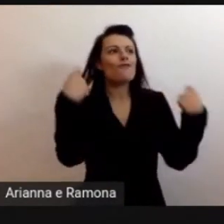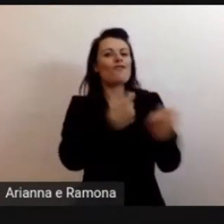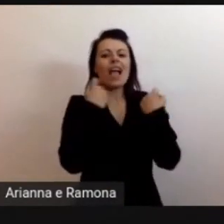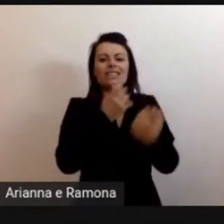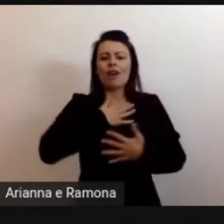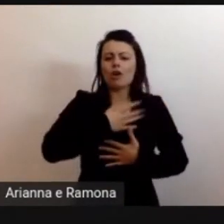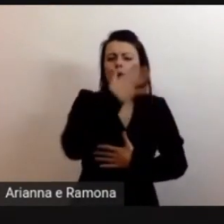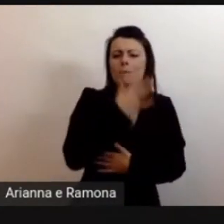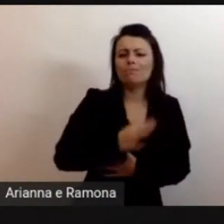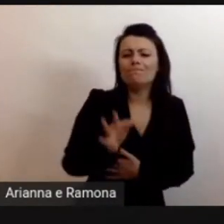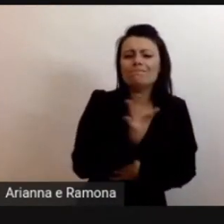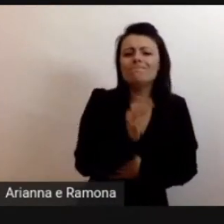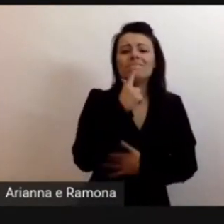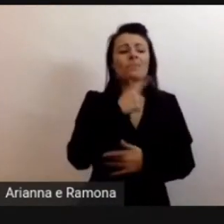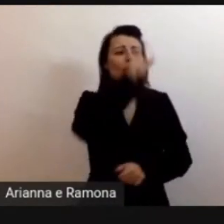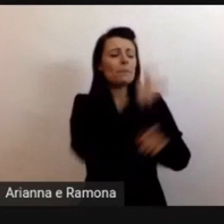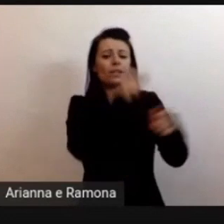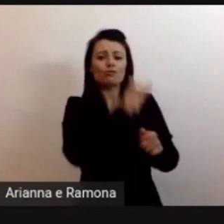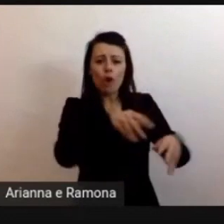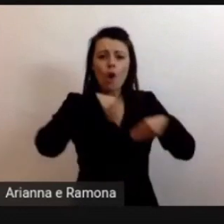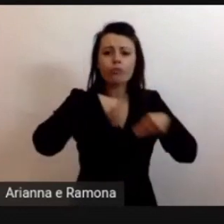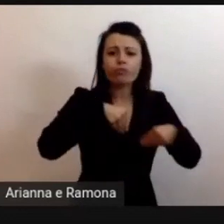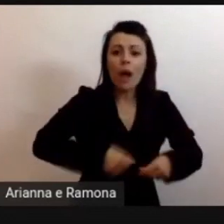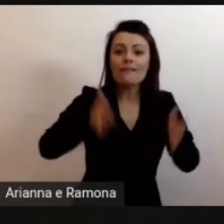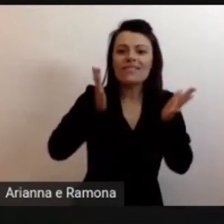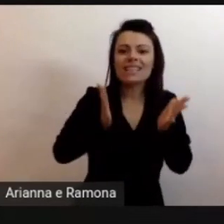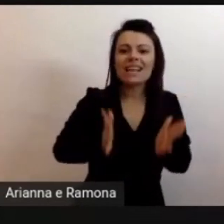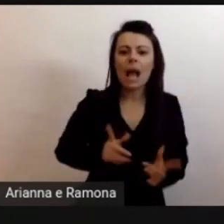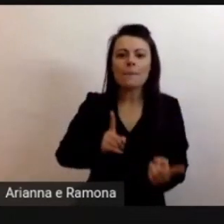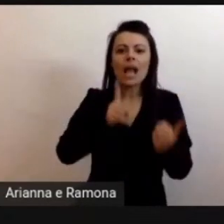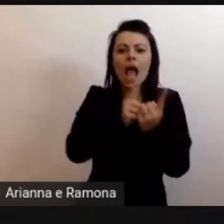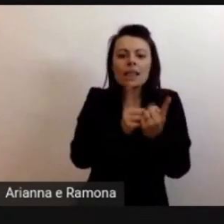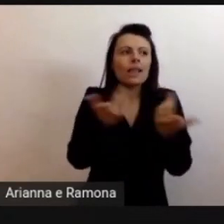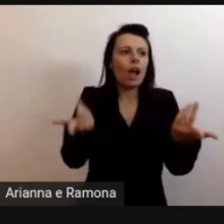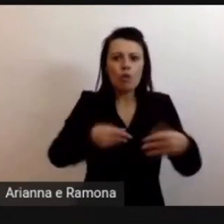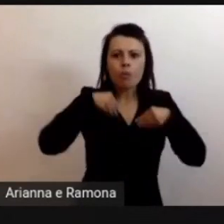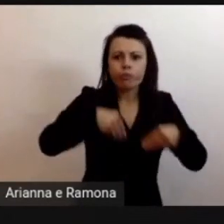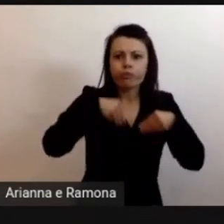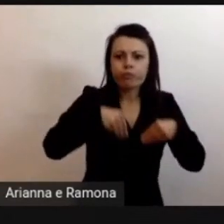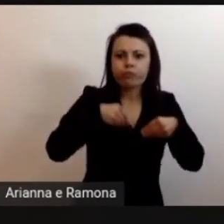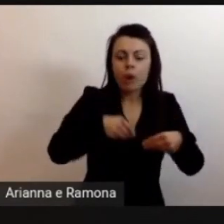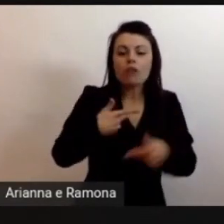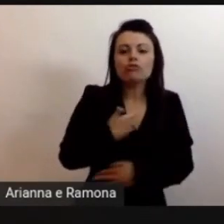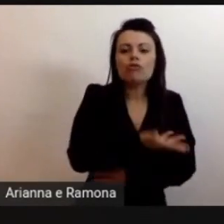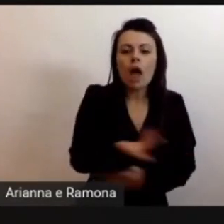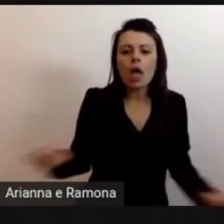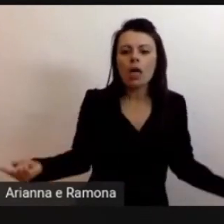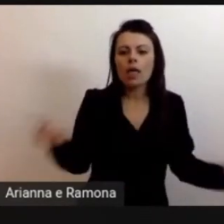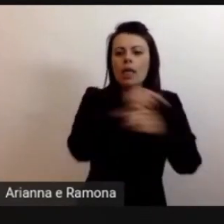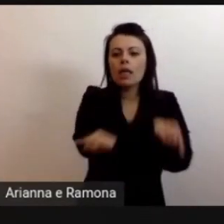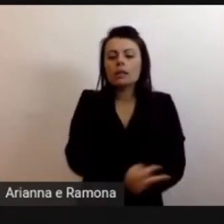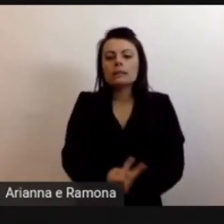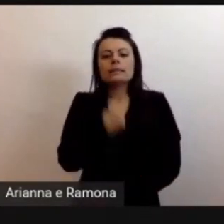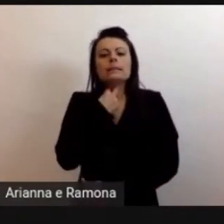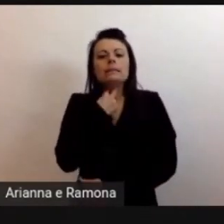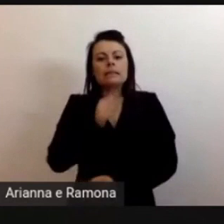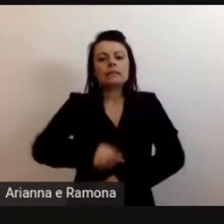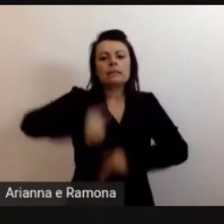una partecipazione di persone fisicamente importante e dobbiamo rendere attuale